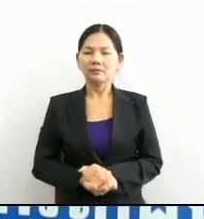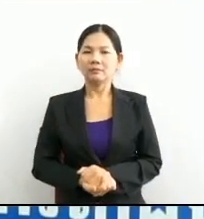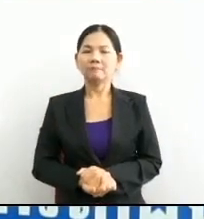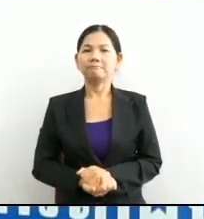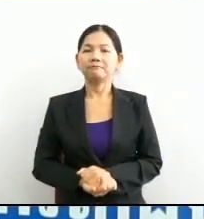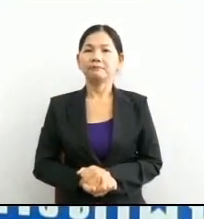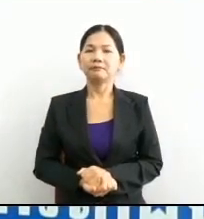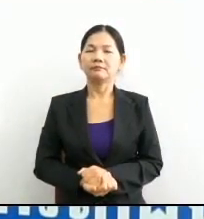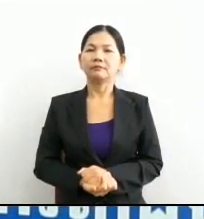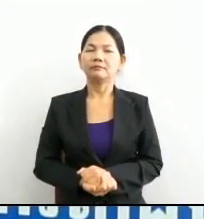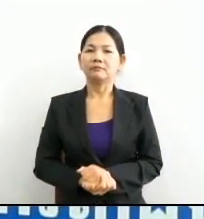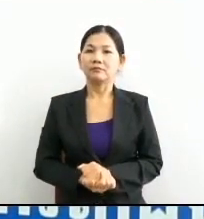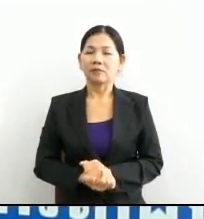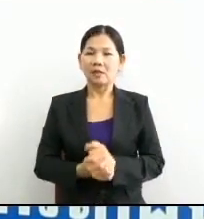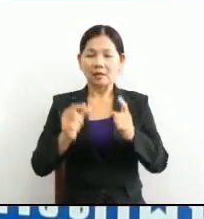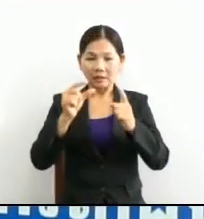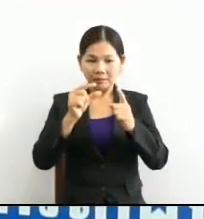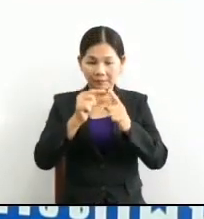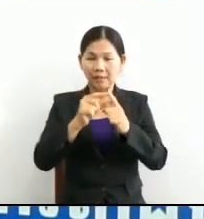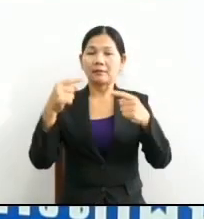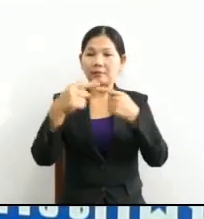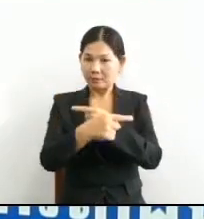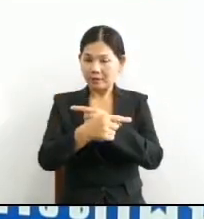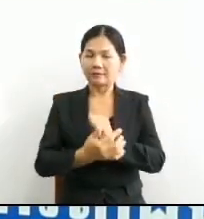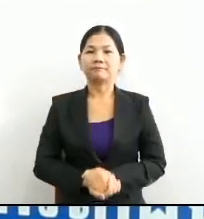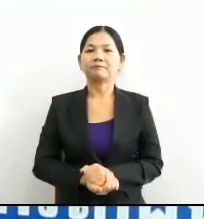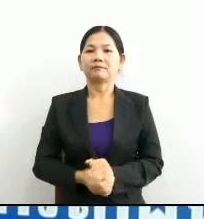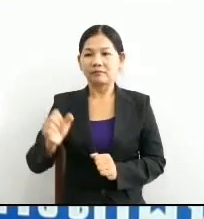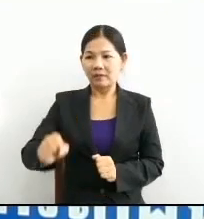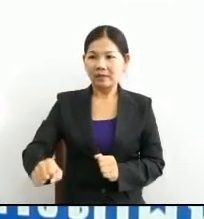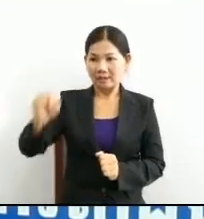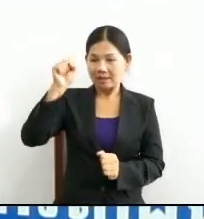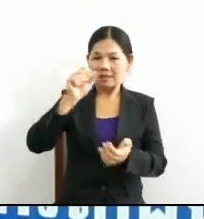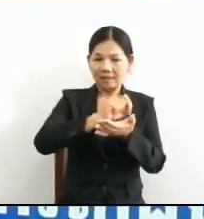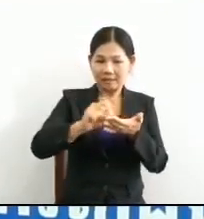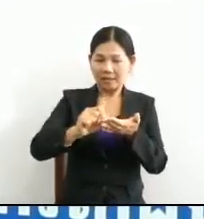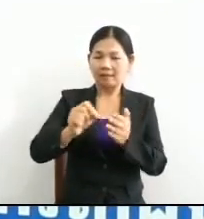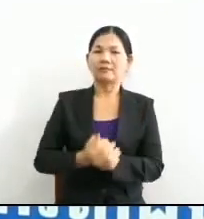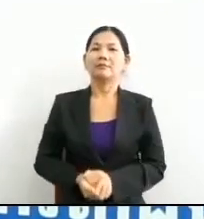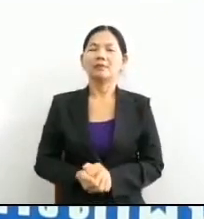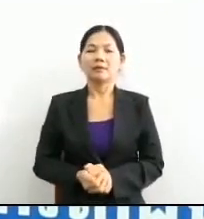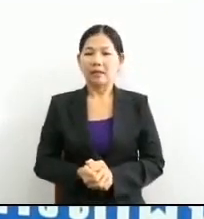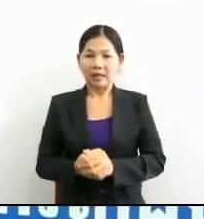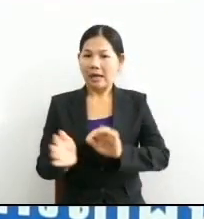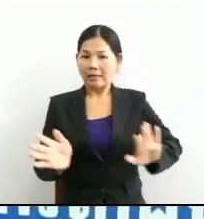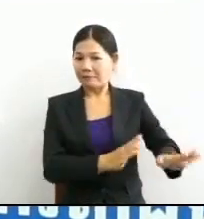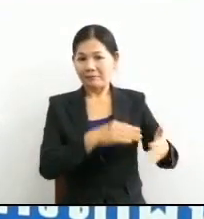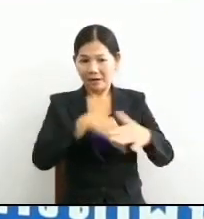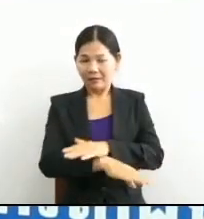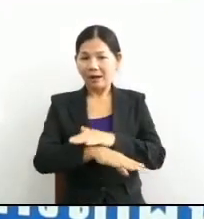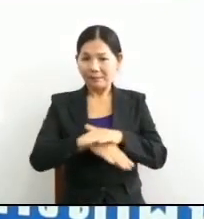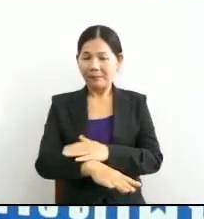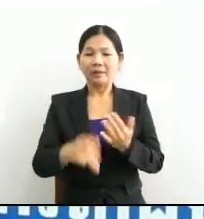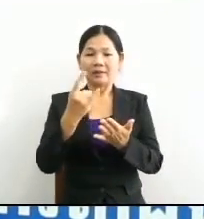hãy chẳng bạn đi sắp cứ việc tươi mà nè con rồi khách con sẽ chậm lại nó đặt lớp đặt chung này nè khủ mới con nó bị cài bị mê riêng nè bị hồi cài